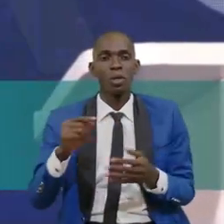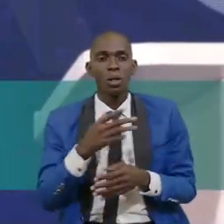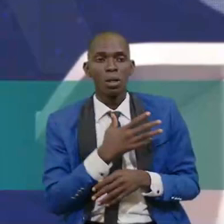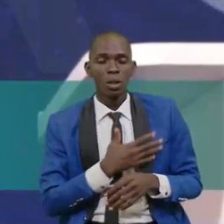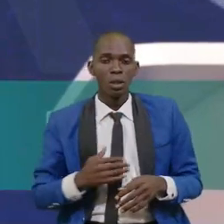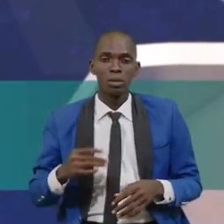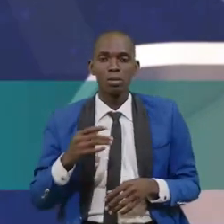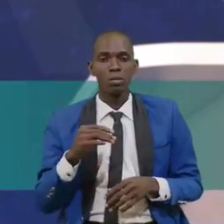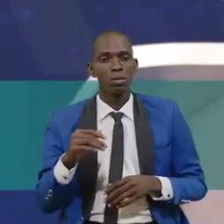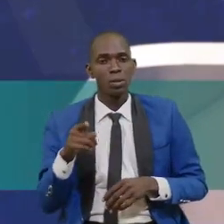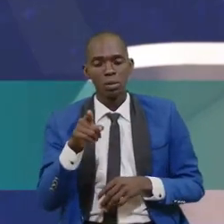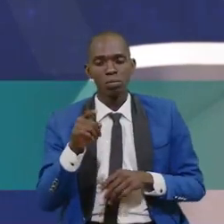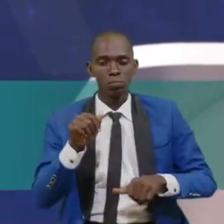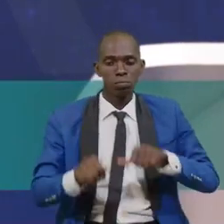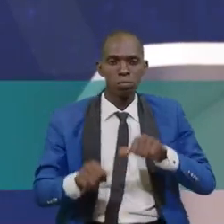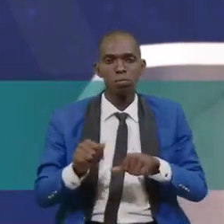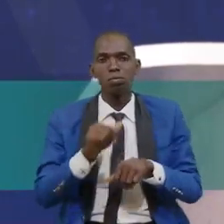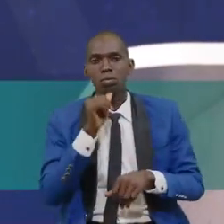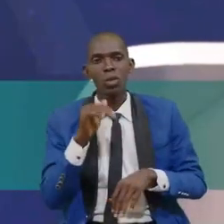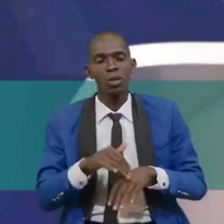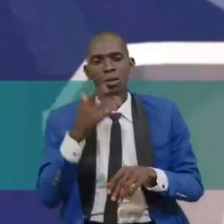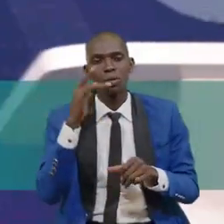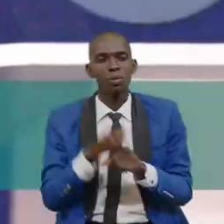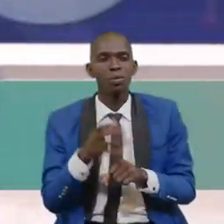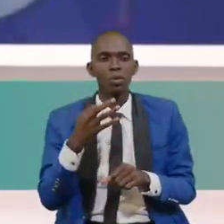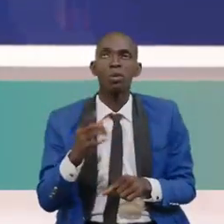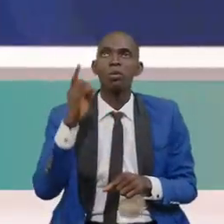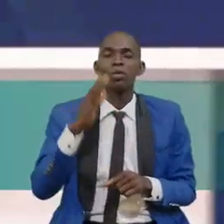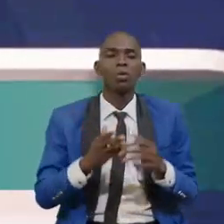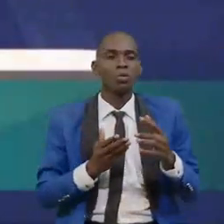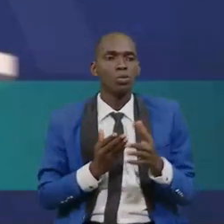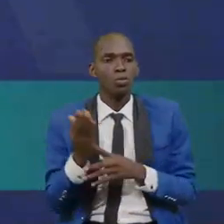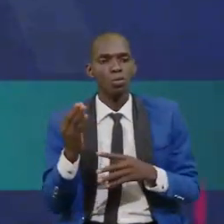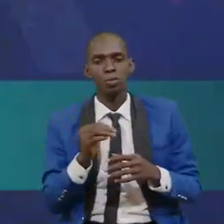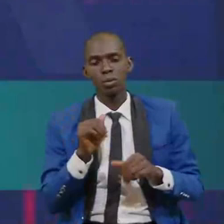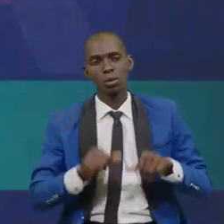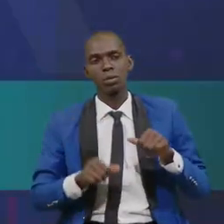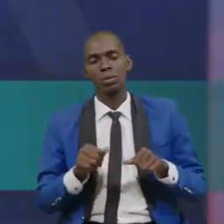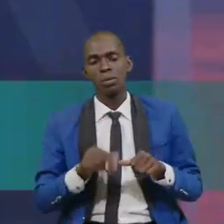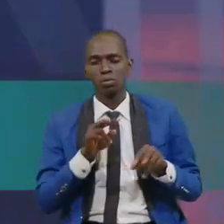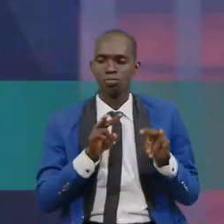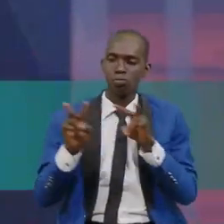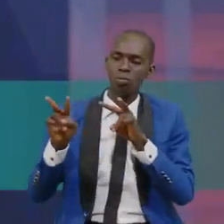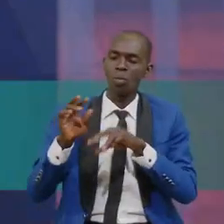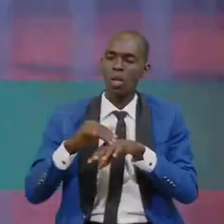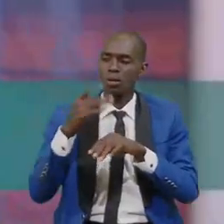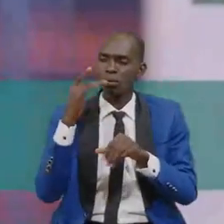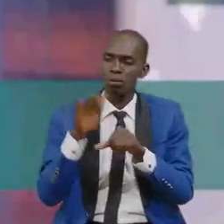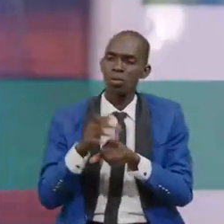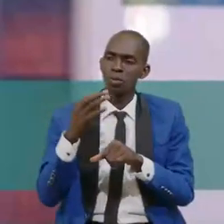20. Il ne douta point par incrédulité au sujet de la promesse de Dieu. Il a regardé les promesses de Dieu dans la